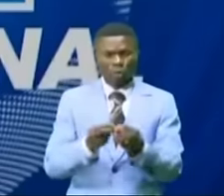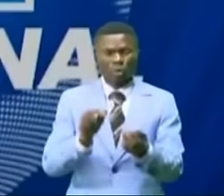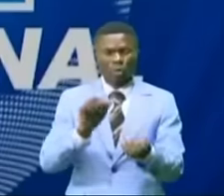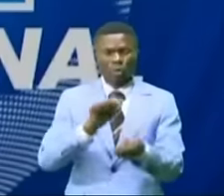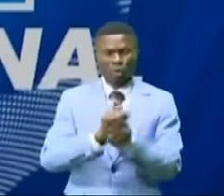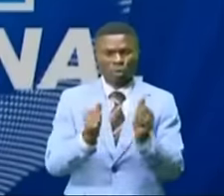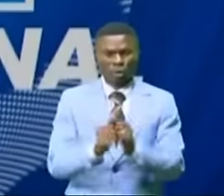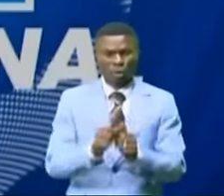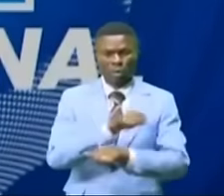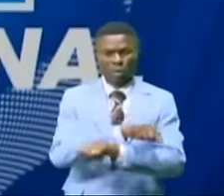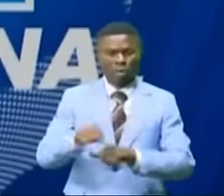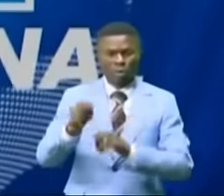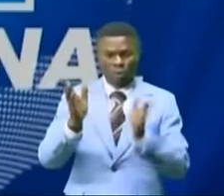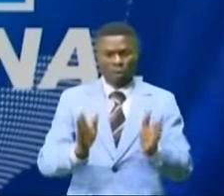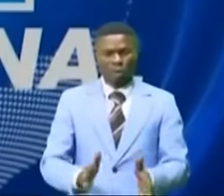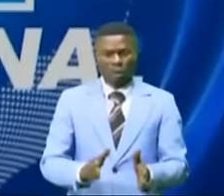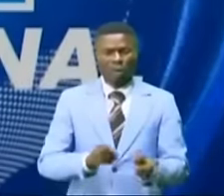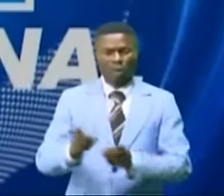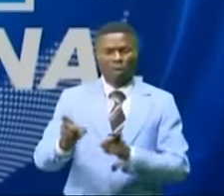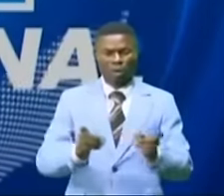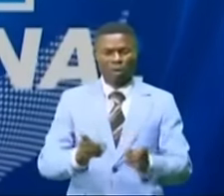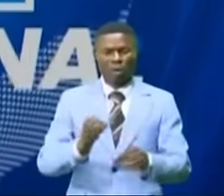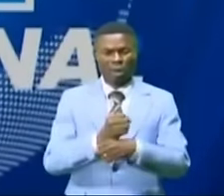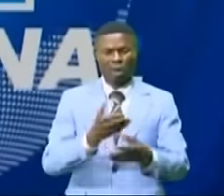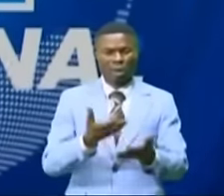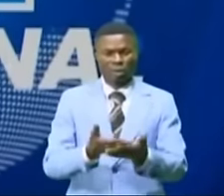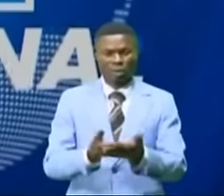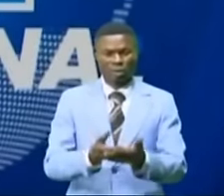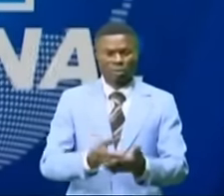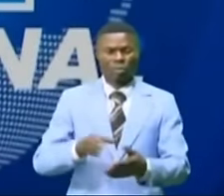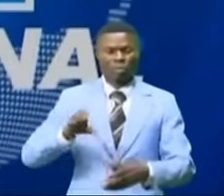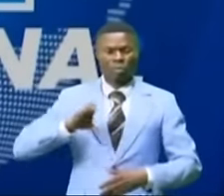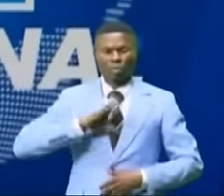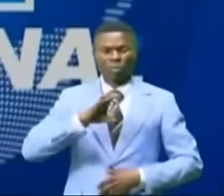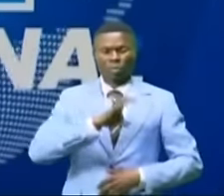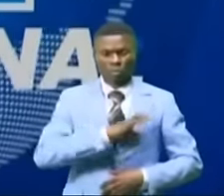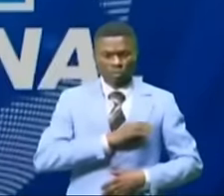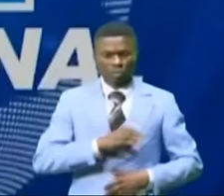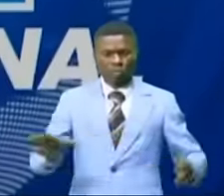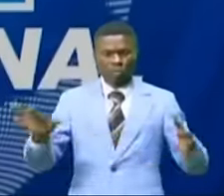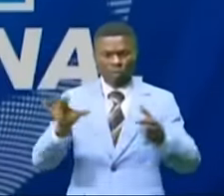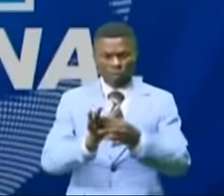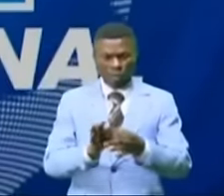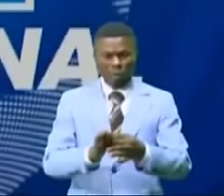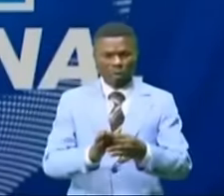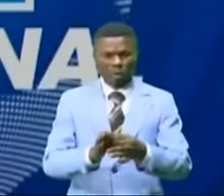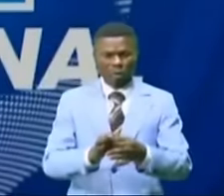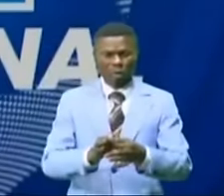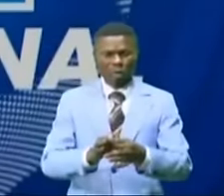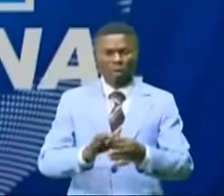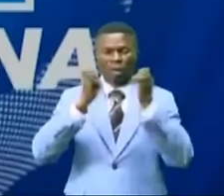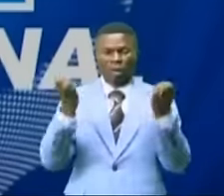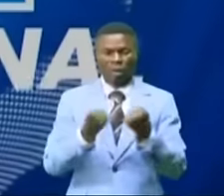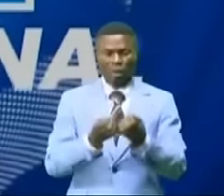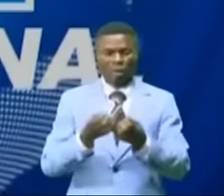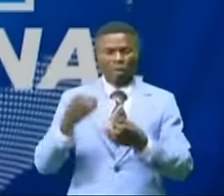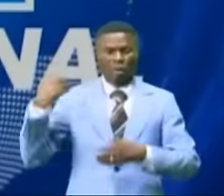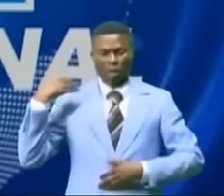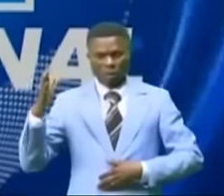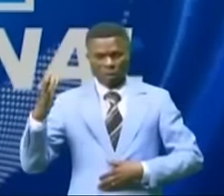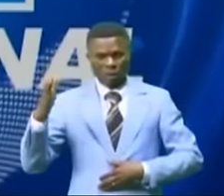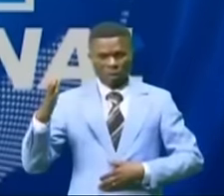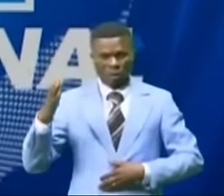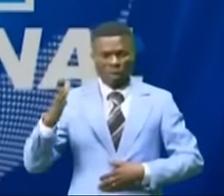situation administrative qui était mise en place par la commission de réunification des entreprises publiques